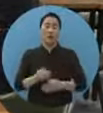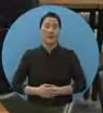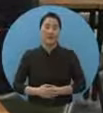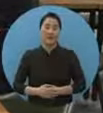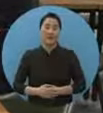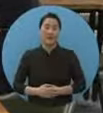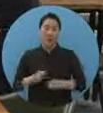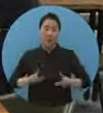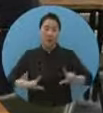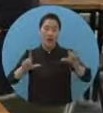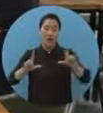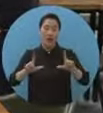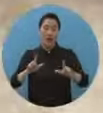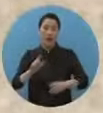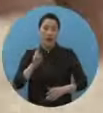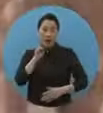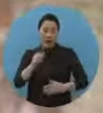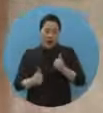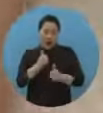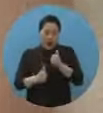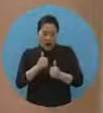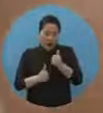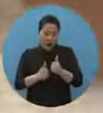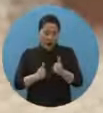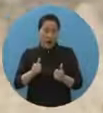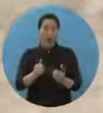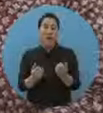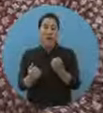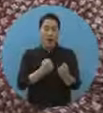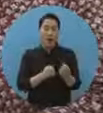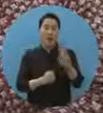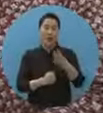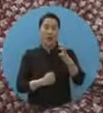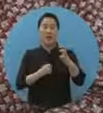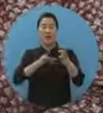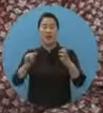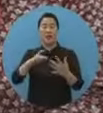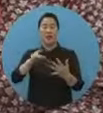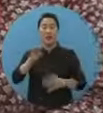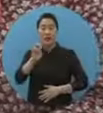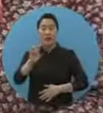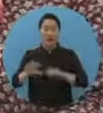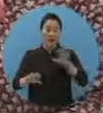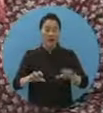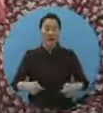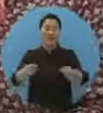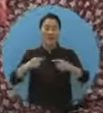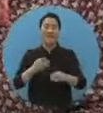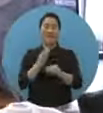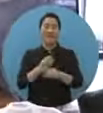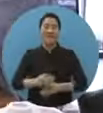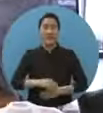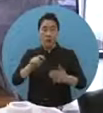올해는 치열한 경쟁을 뚫고 440 년이 선정돼 30대 마을에서 프로그램에 참여하고 있습니다 이 가운데